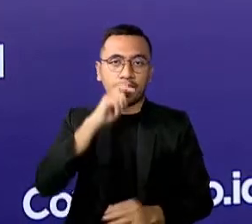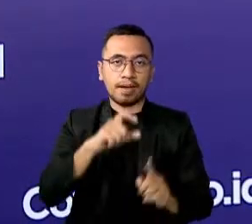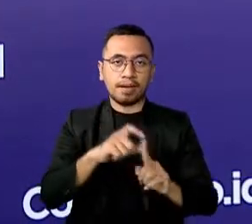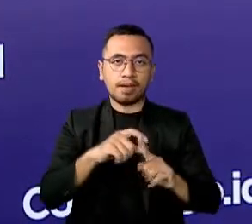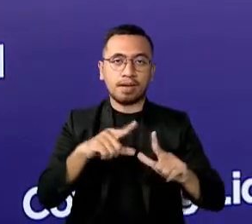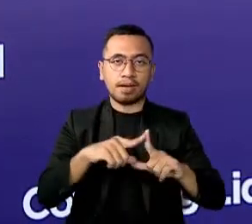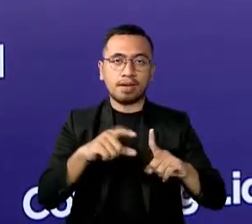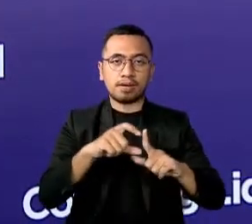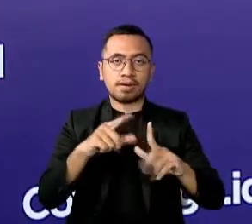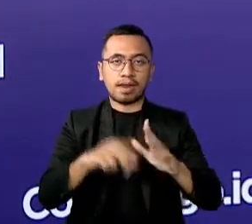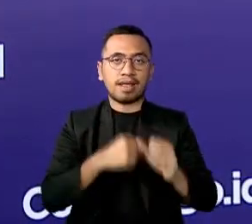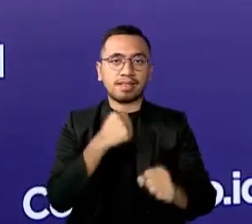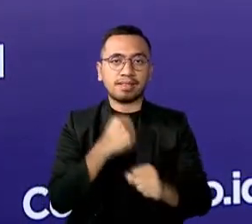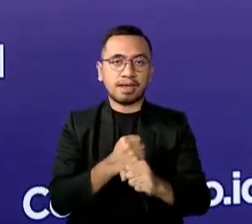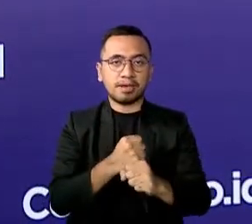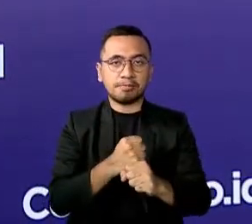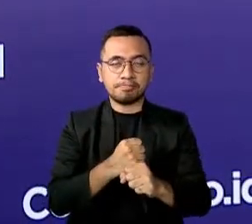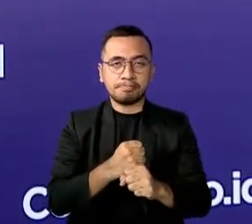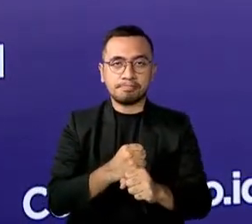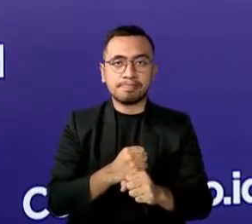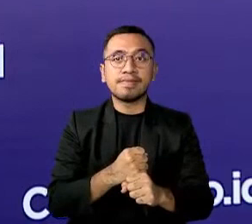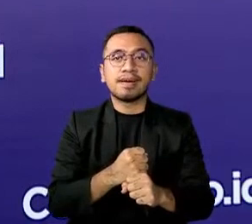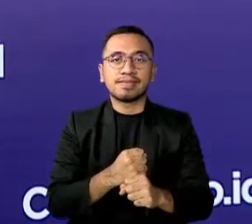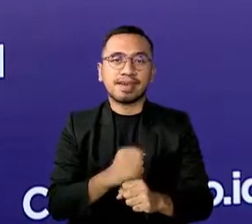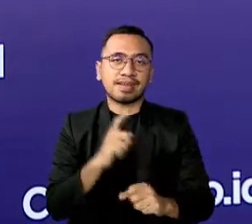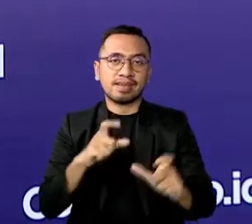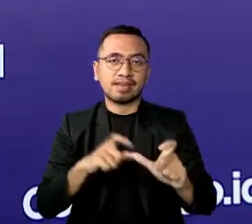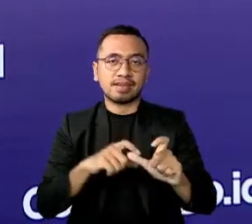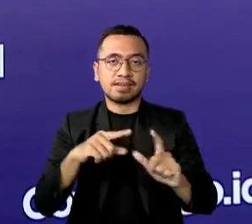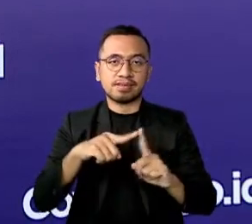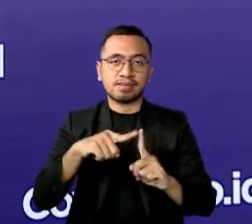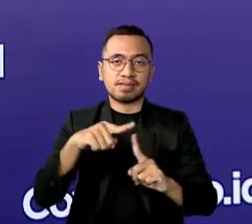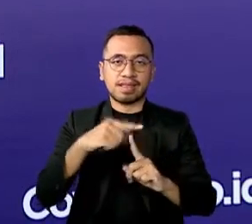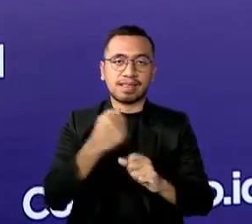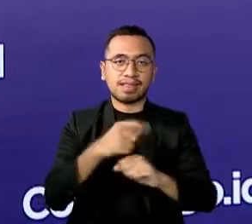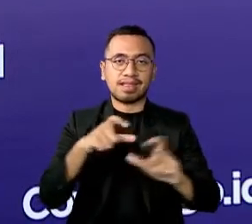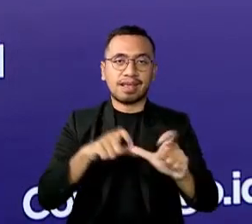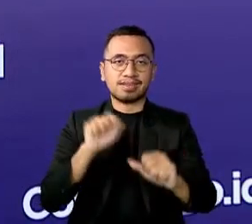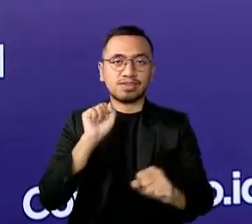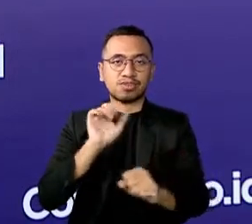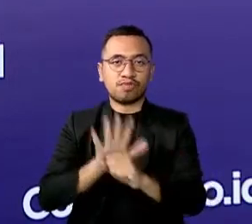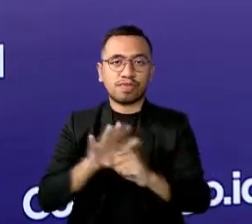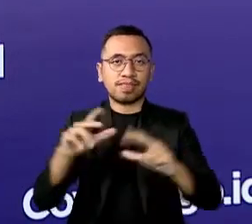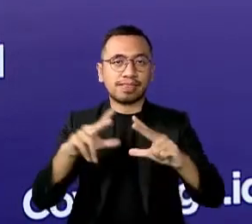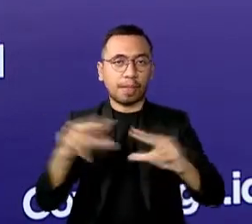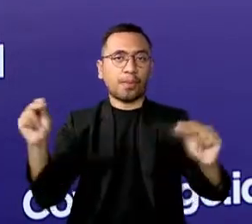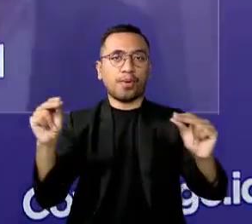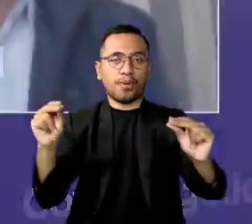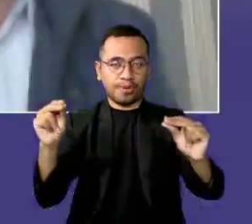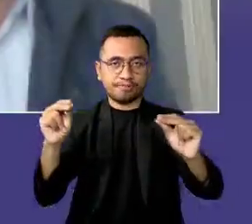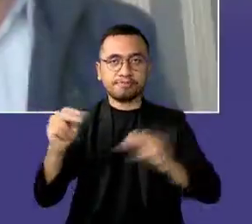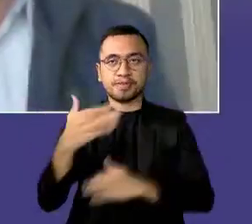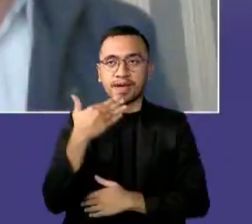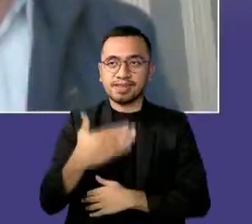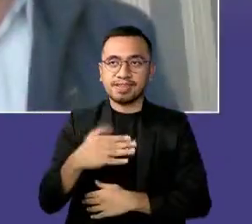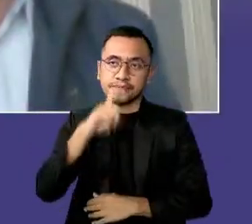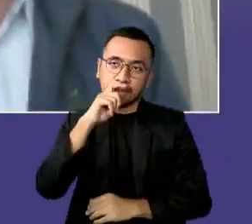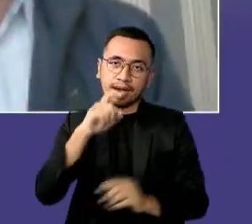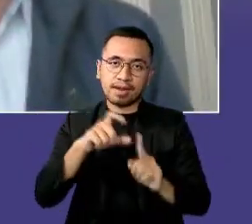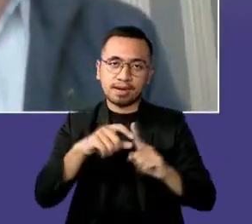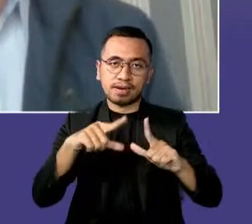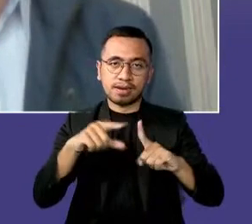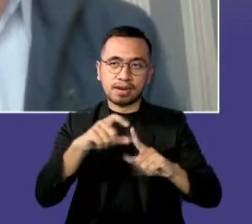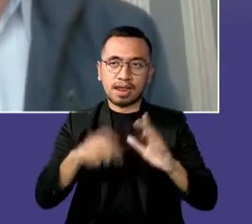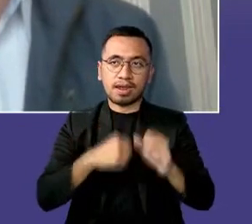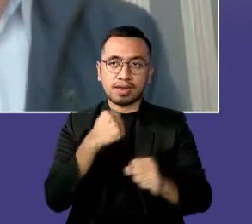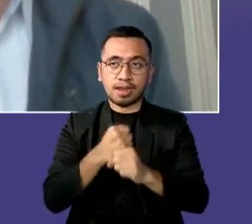selaku kepala divisi kebijakan jurubicara Satgas PC Depok Terima kasih sudah bergabung bersama kami Pak Dadang sehat